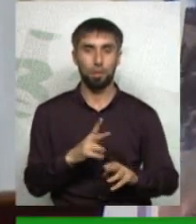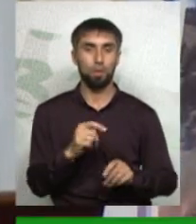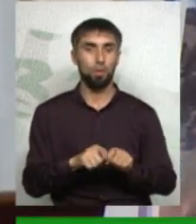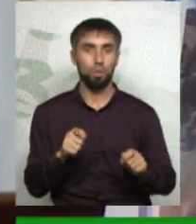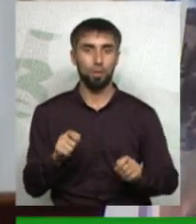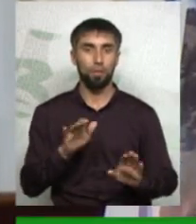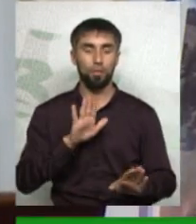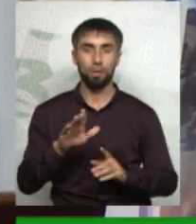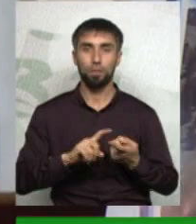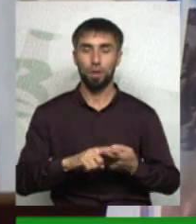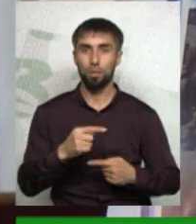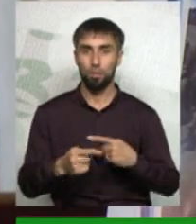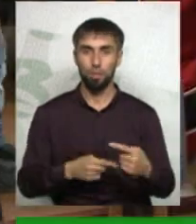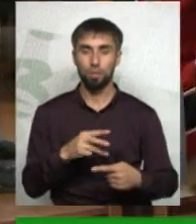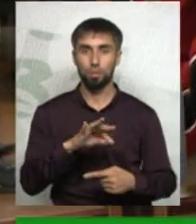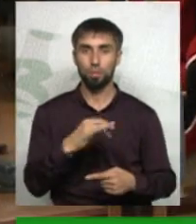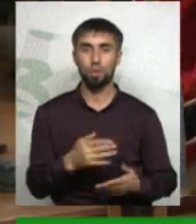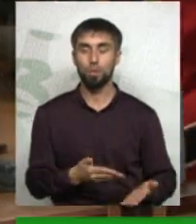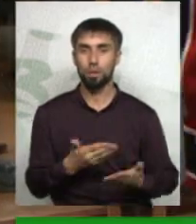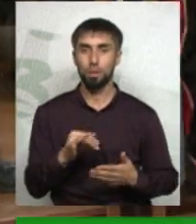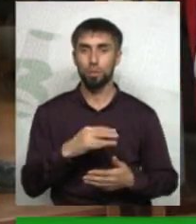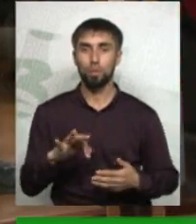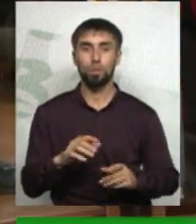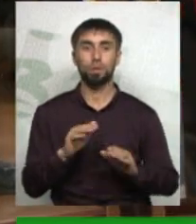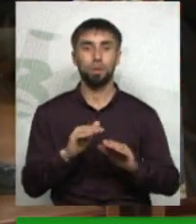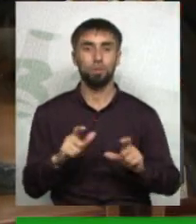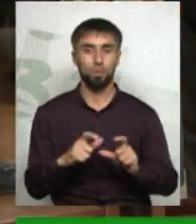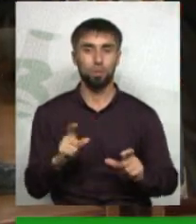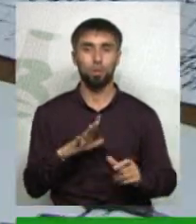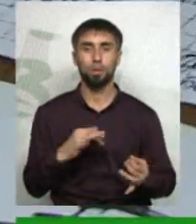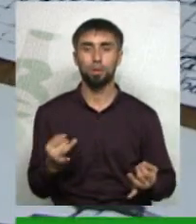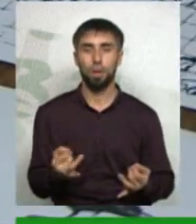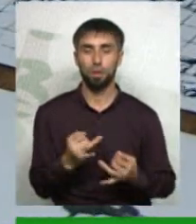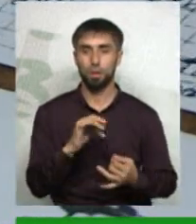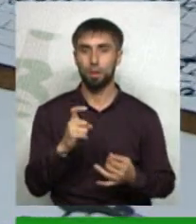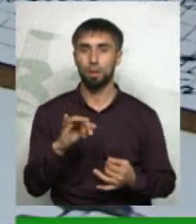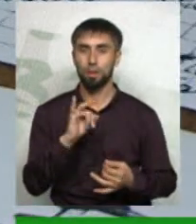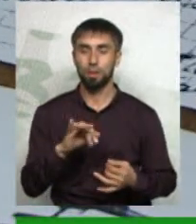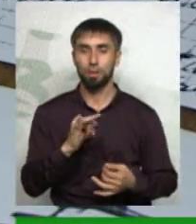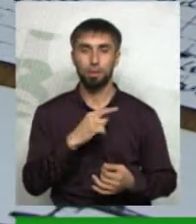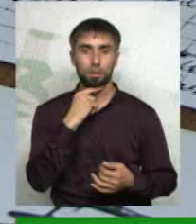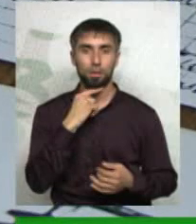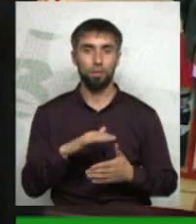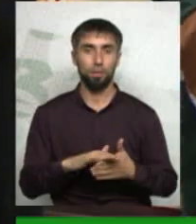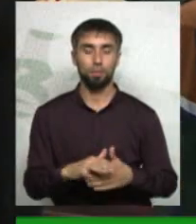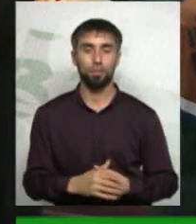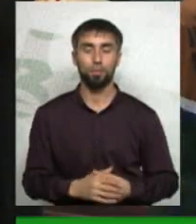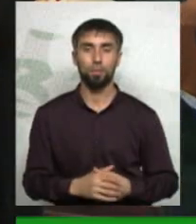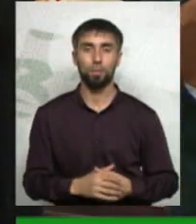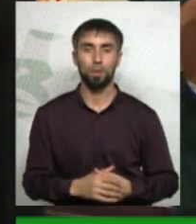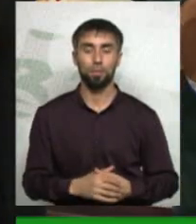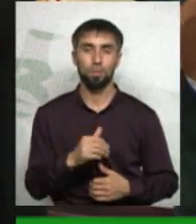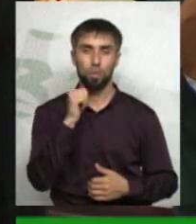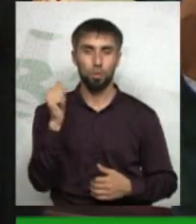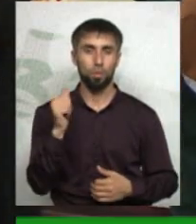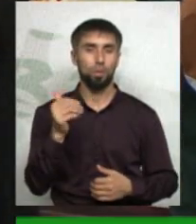открытии выставки «Связь поколений» в музей пригласили именно школьников, чтобы заинтересовать их историей ингушских фамилий. В прошлом